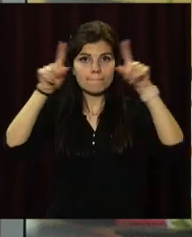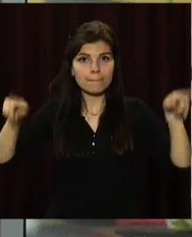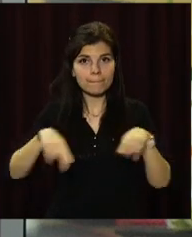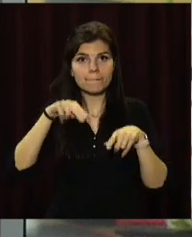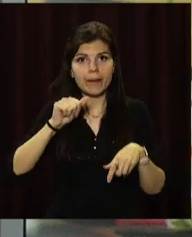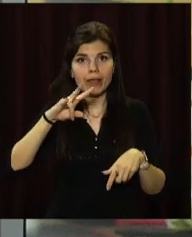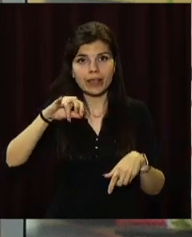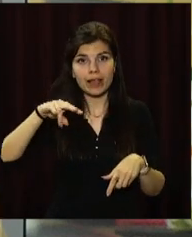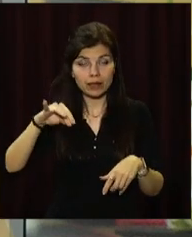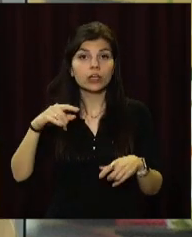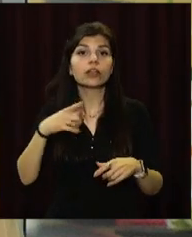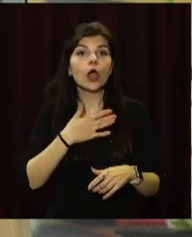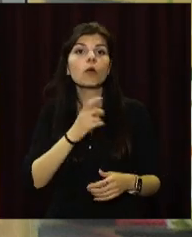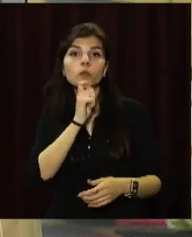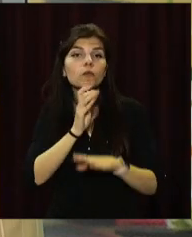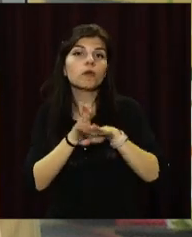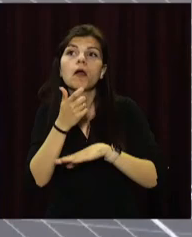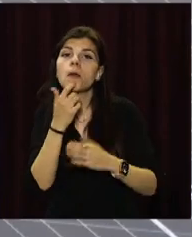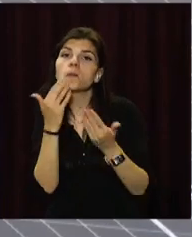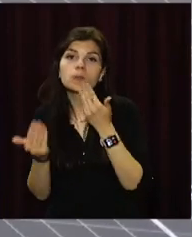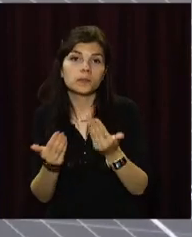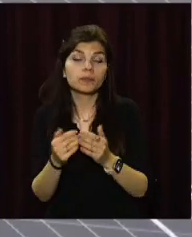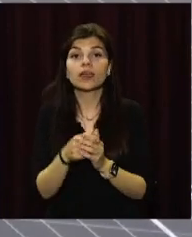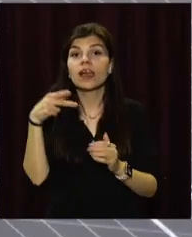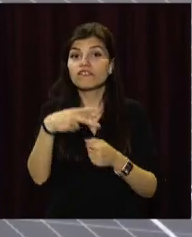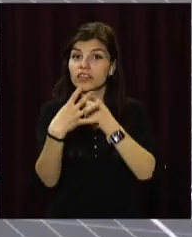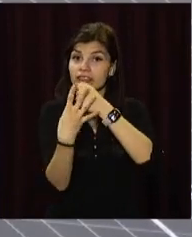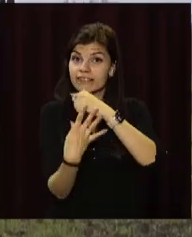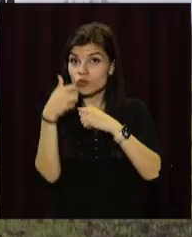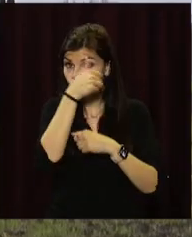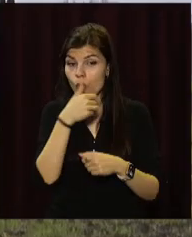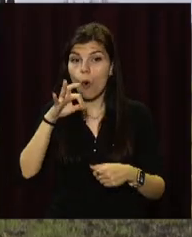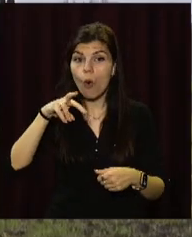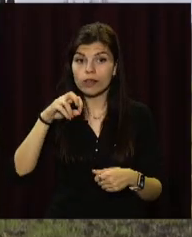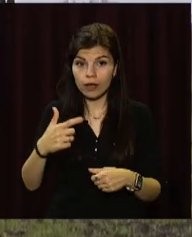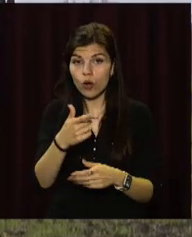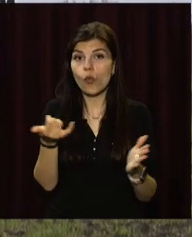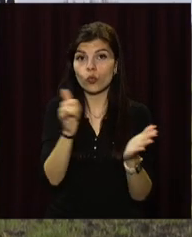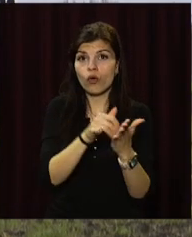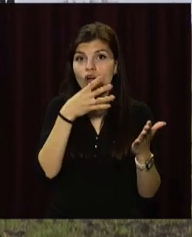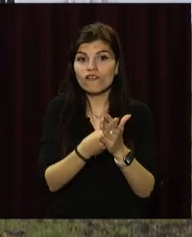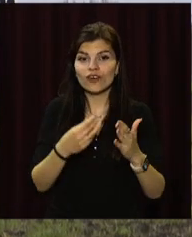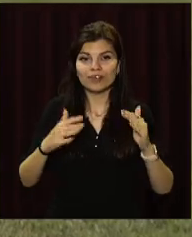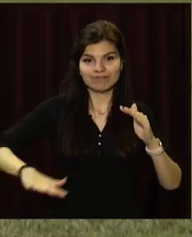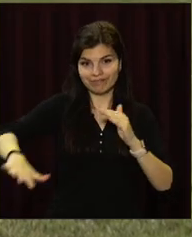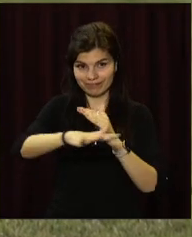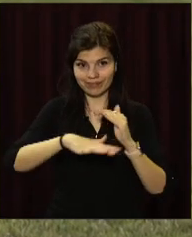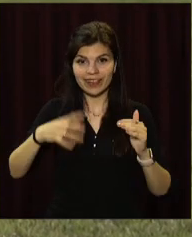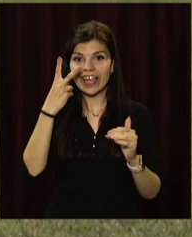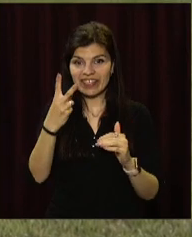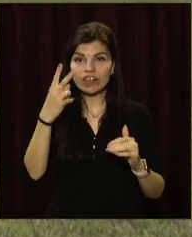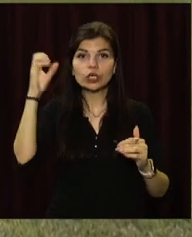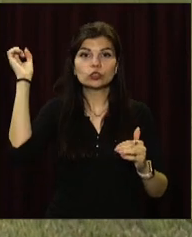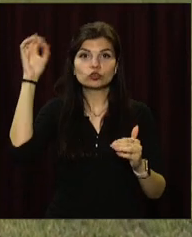наші кореспонденти з'ясовували. У 2019 році Олег Солоб встановив на своїй присадибній ділянці дві